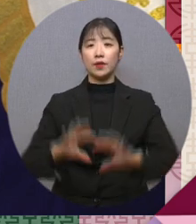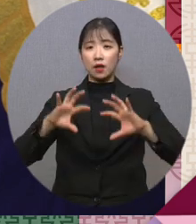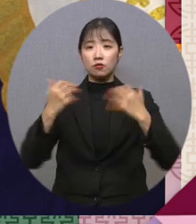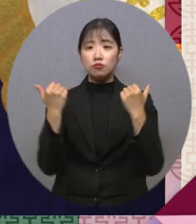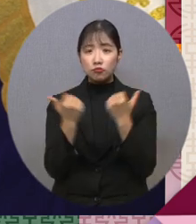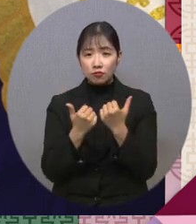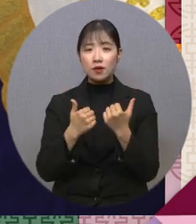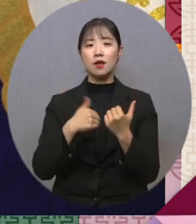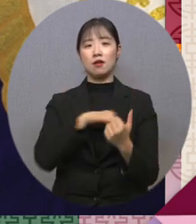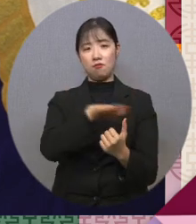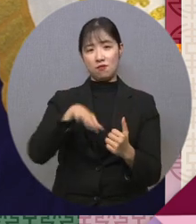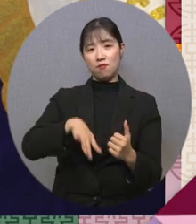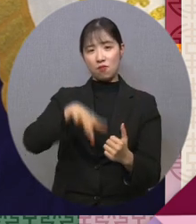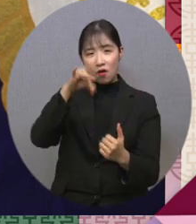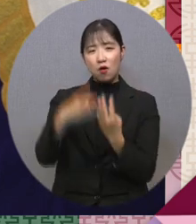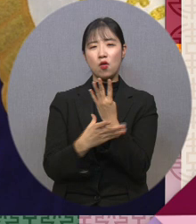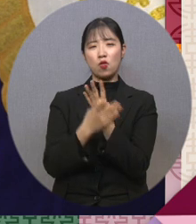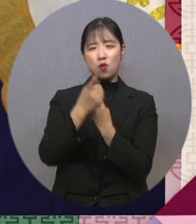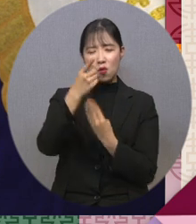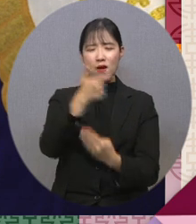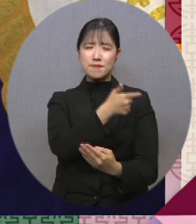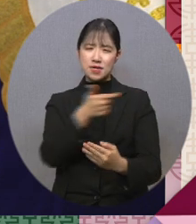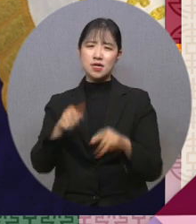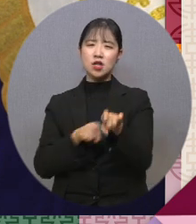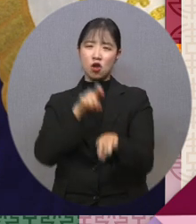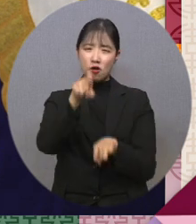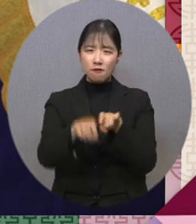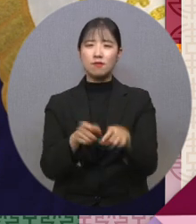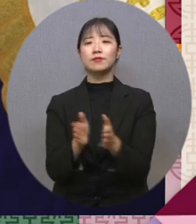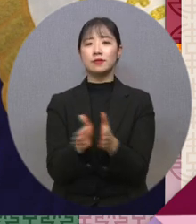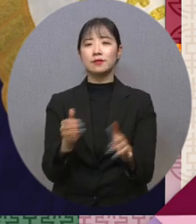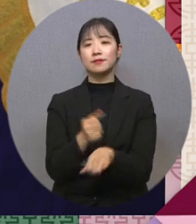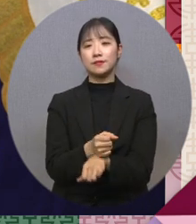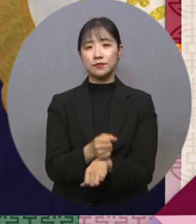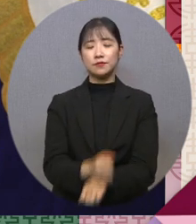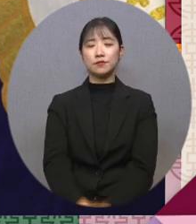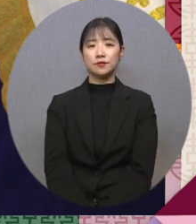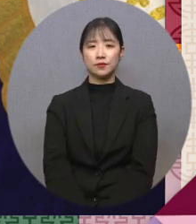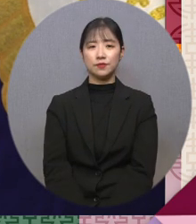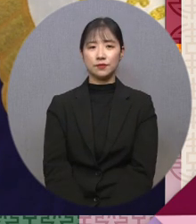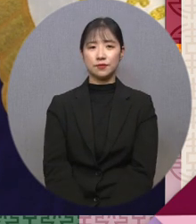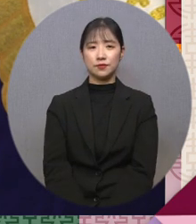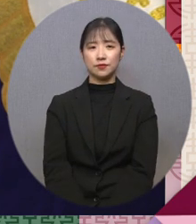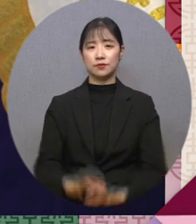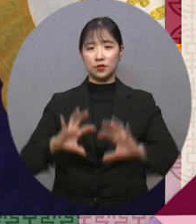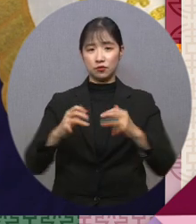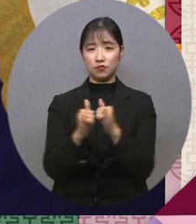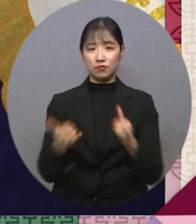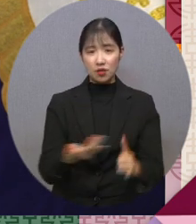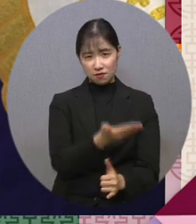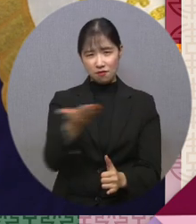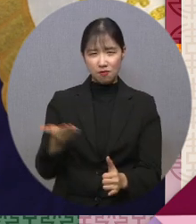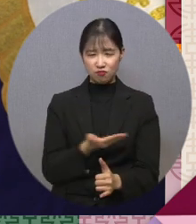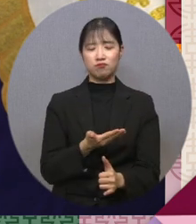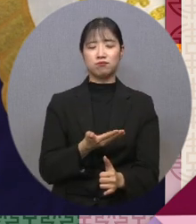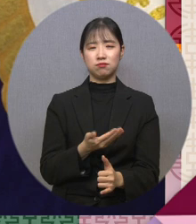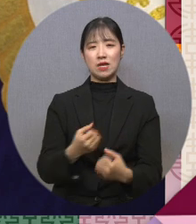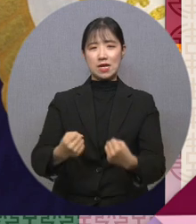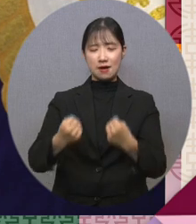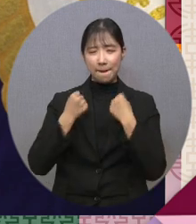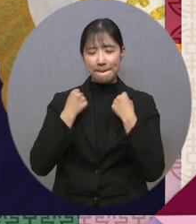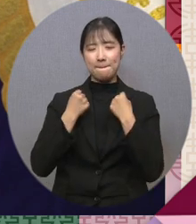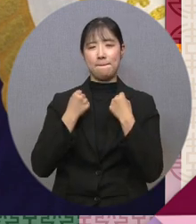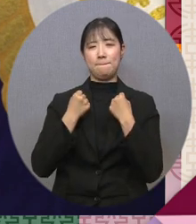국회가 먼저 통합의 큰 걸음을 시작하겠습니다. 국민 여러분께서도